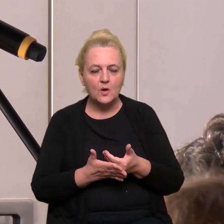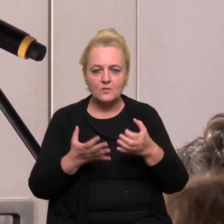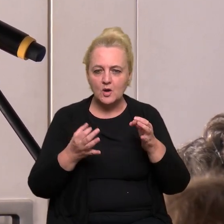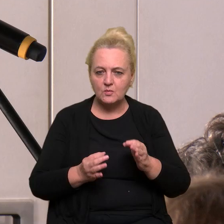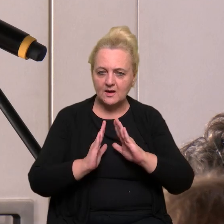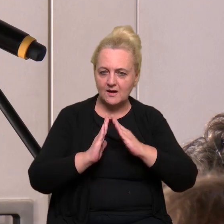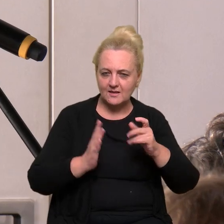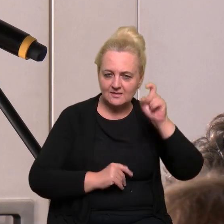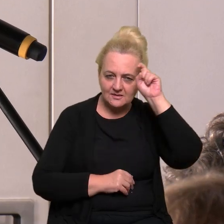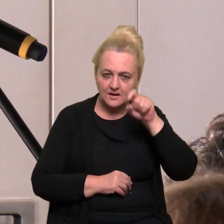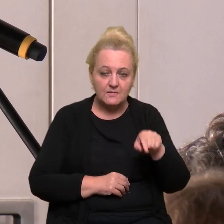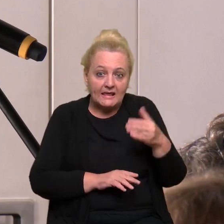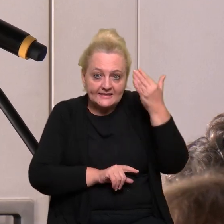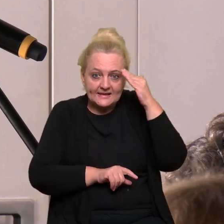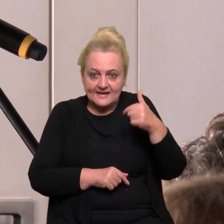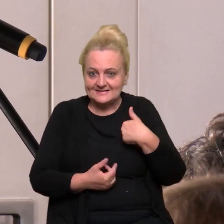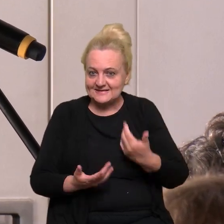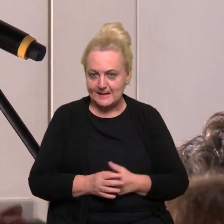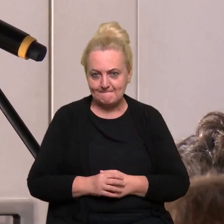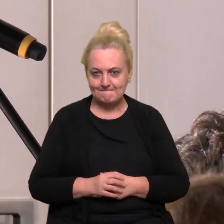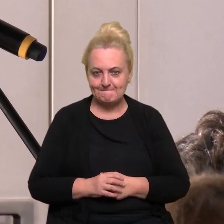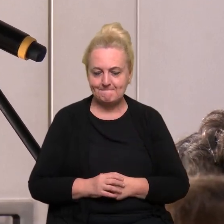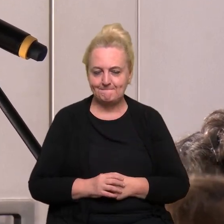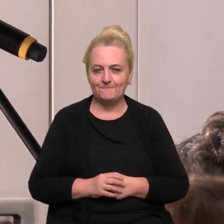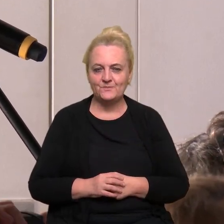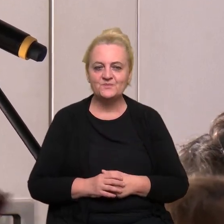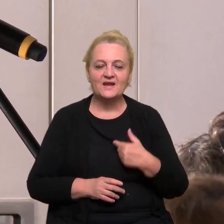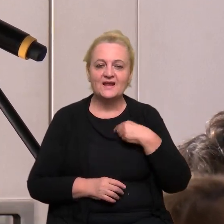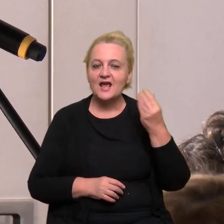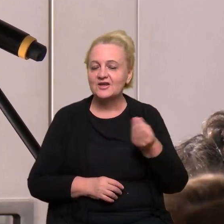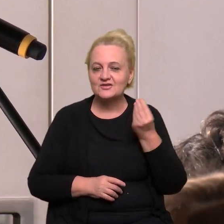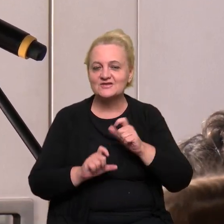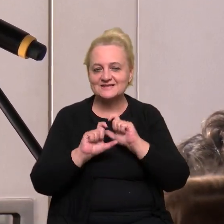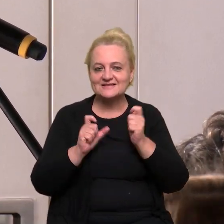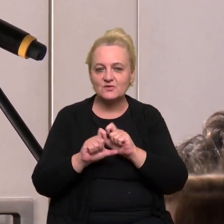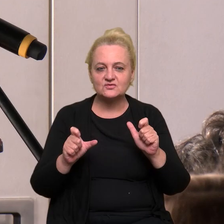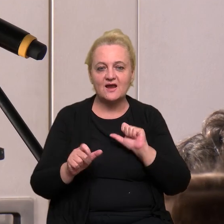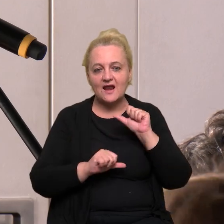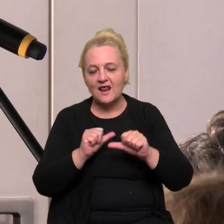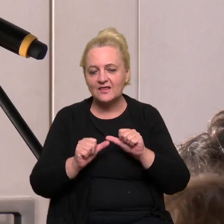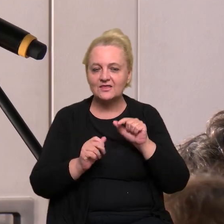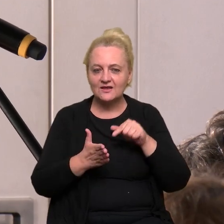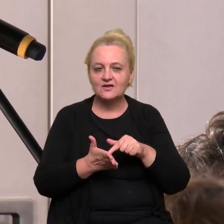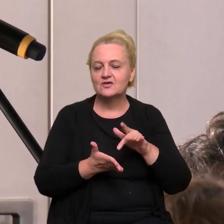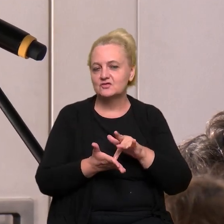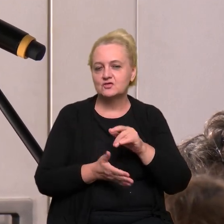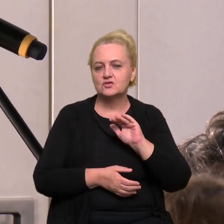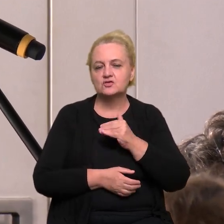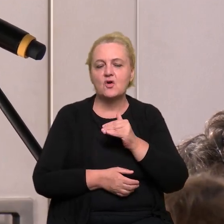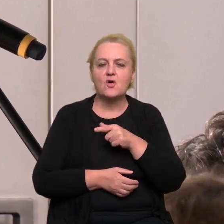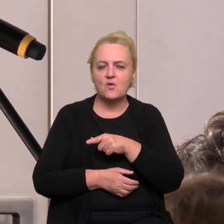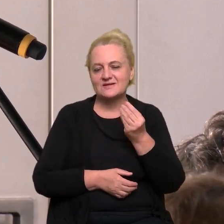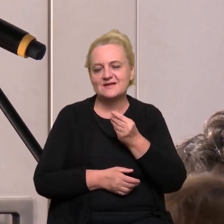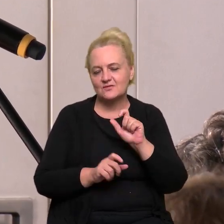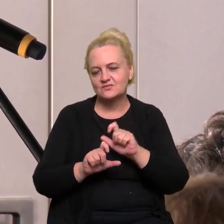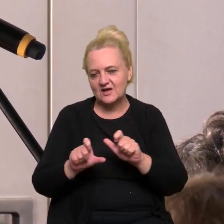współczesną literaturę niemiecką, której nie znam, bo ja jeszcze wciąż jestem po tylu latach w szkole w starej literaturze